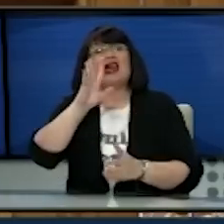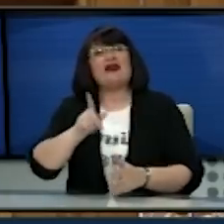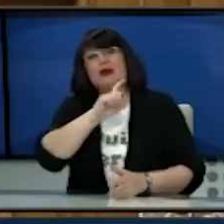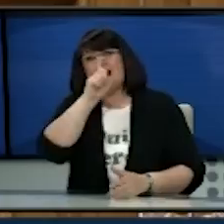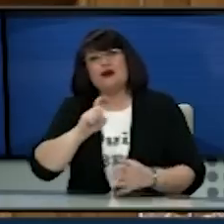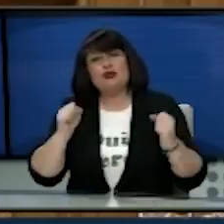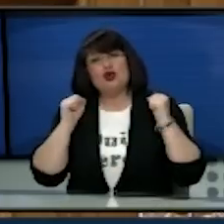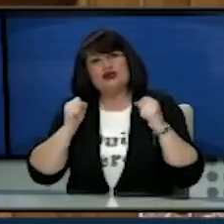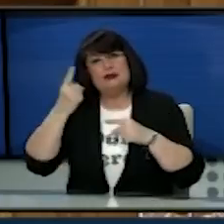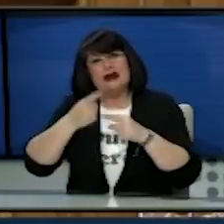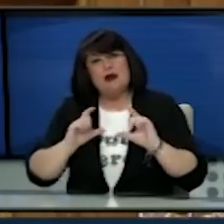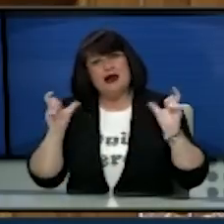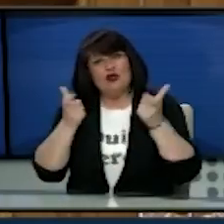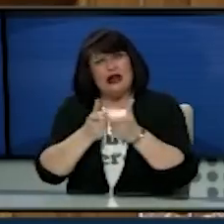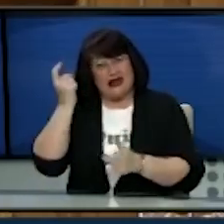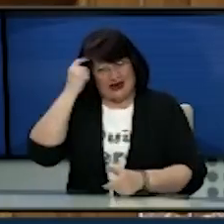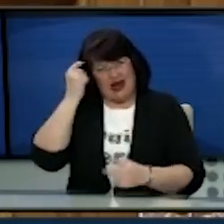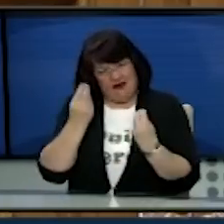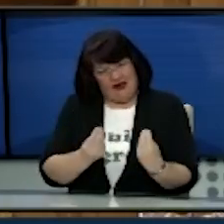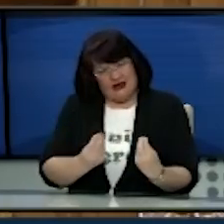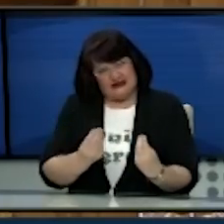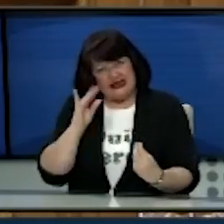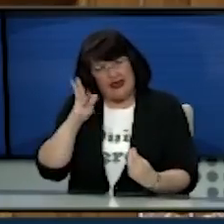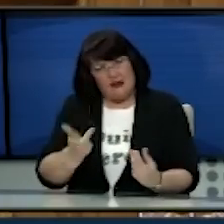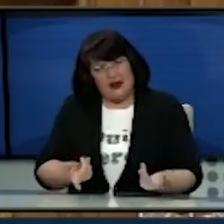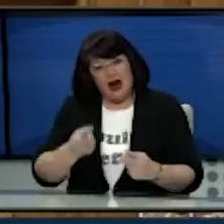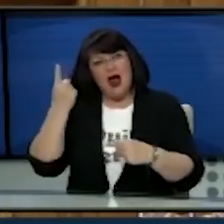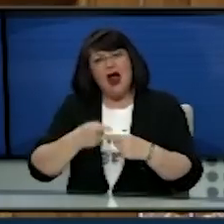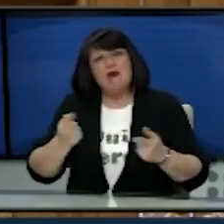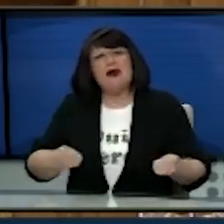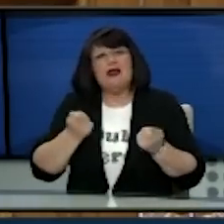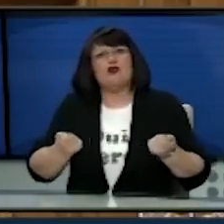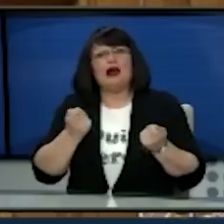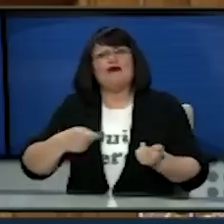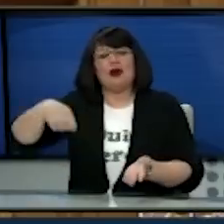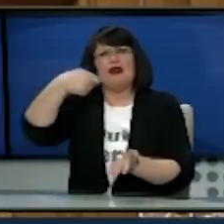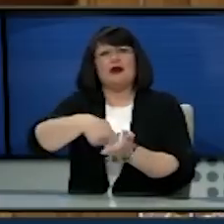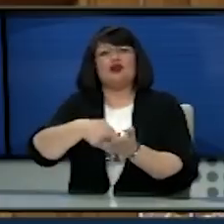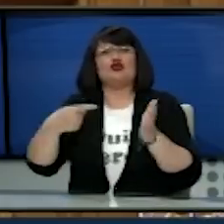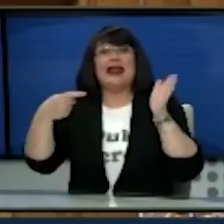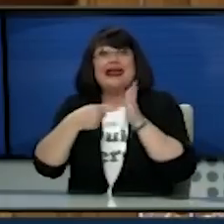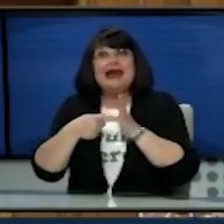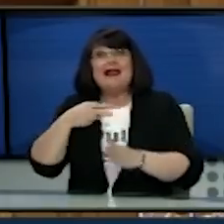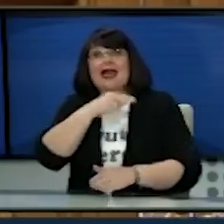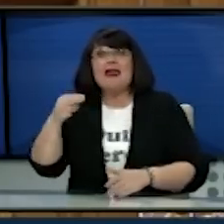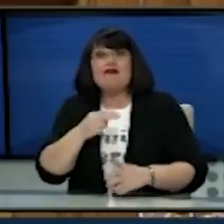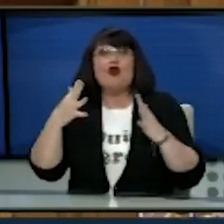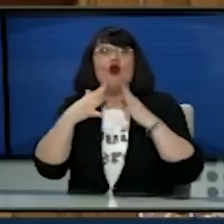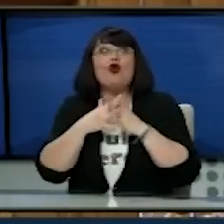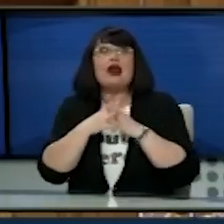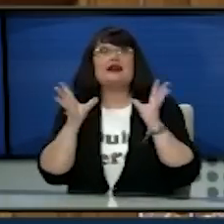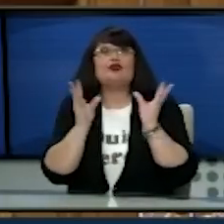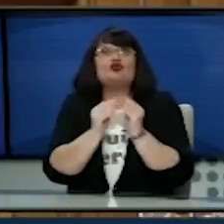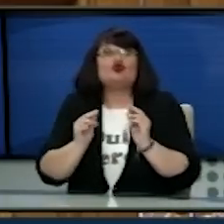καθημερινά μια λαϊκή οικογένεια? Απλοί εργαζόμενοι κλήθηκαν να πληρώσουν 1.000 ευρώ για λογαριασμό